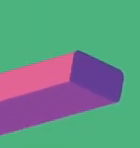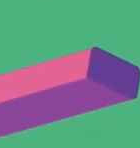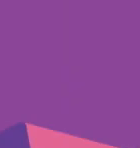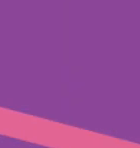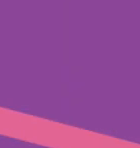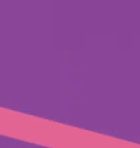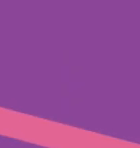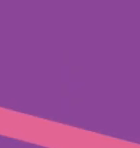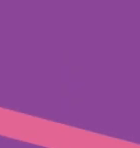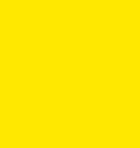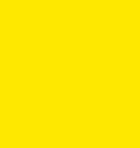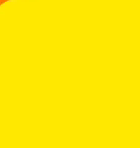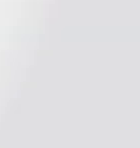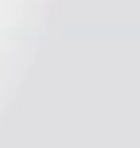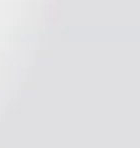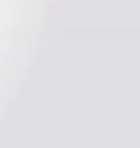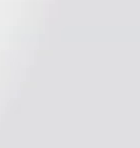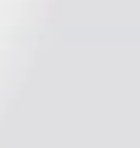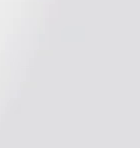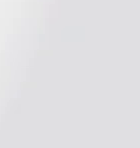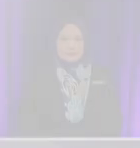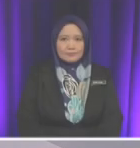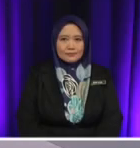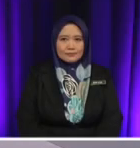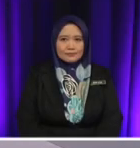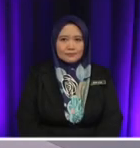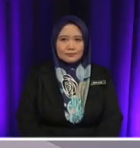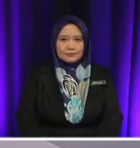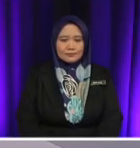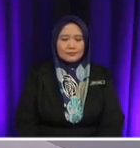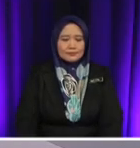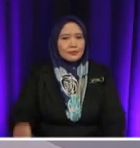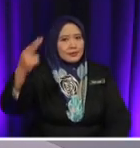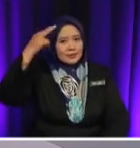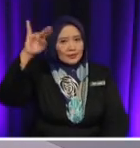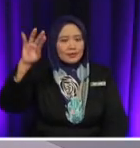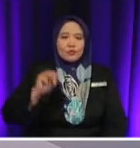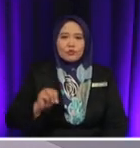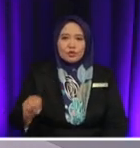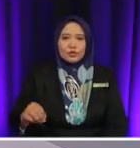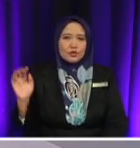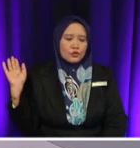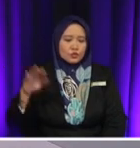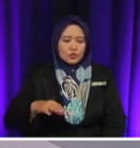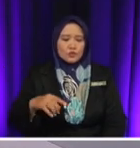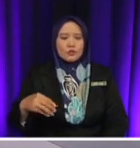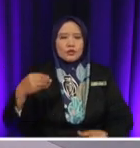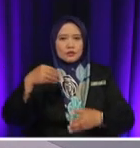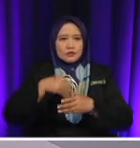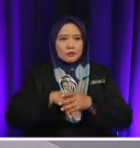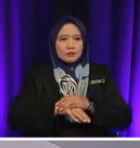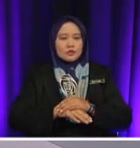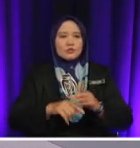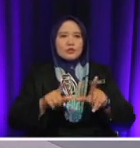KPM Didik TV KPM Hai murid-murid Jom kita masuk kelas hari ini kita dalam slot